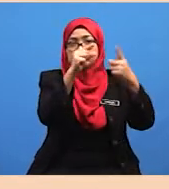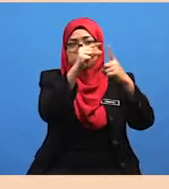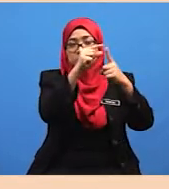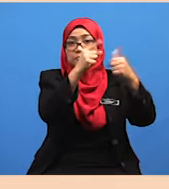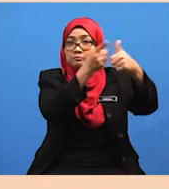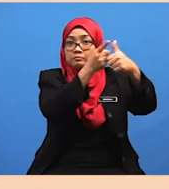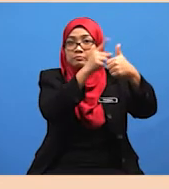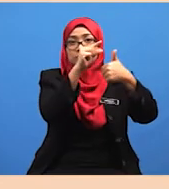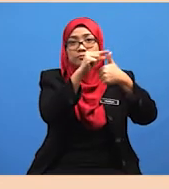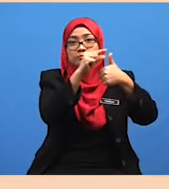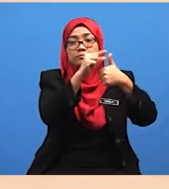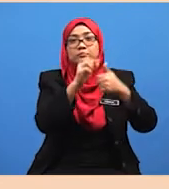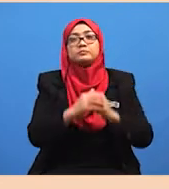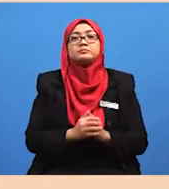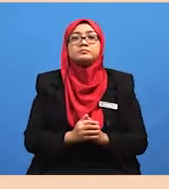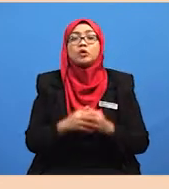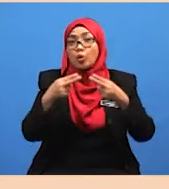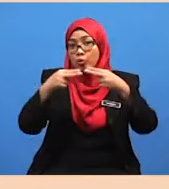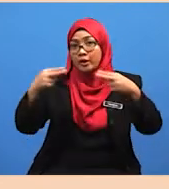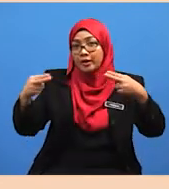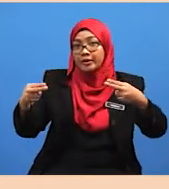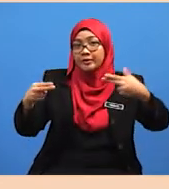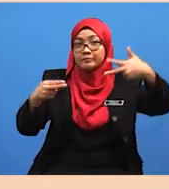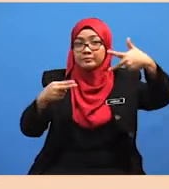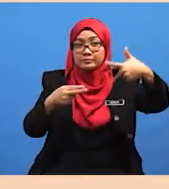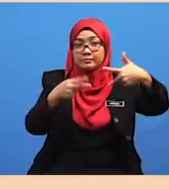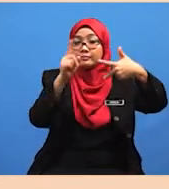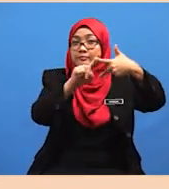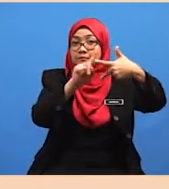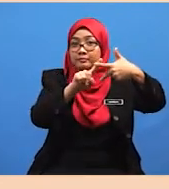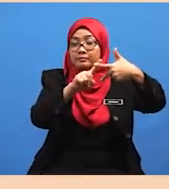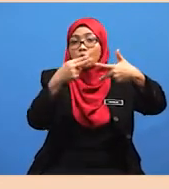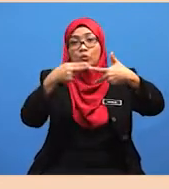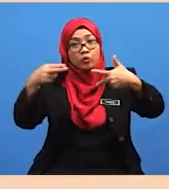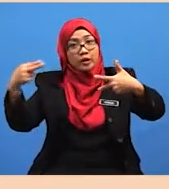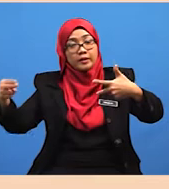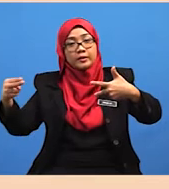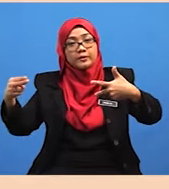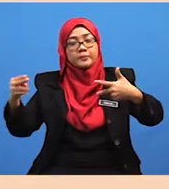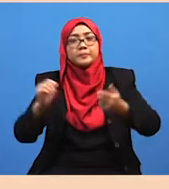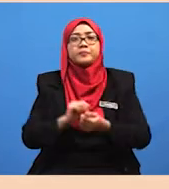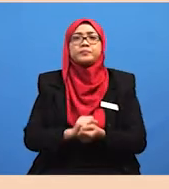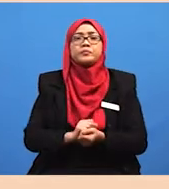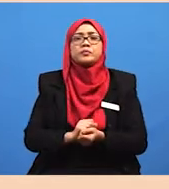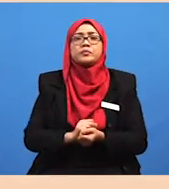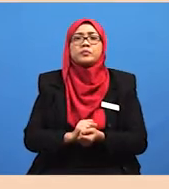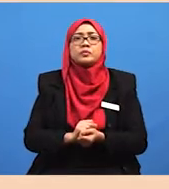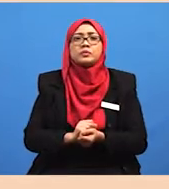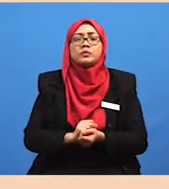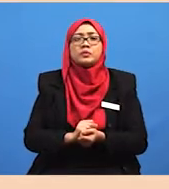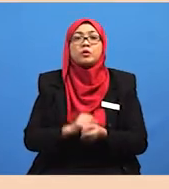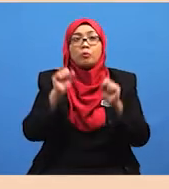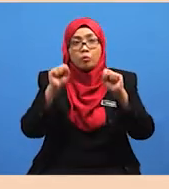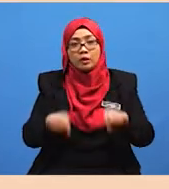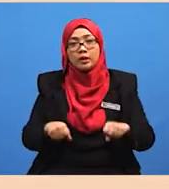uraian untuk fakta ini ialah keupayaan Usahawan the necessities